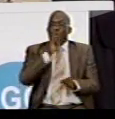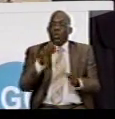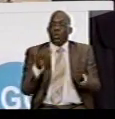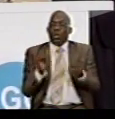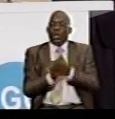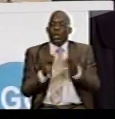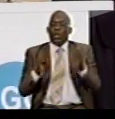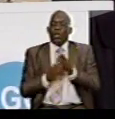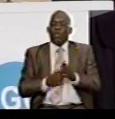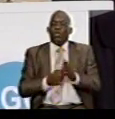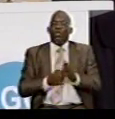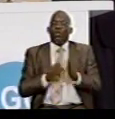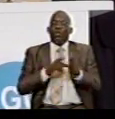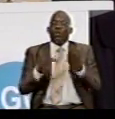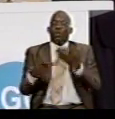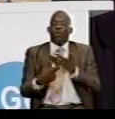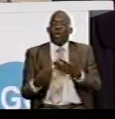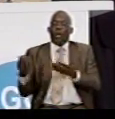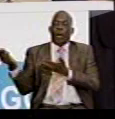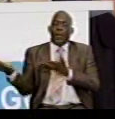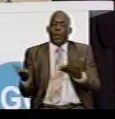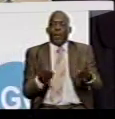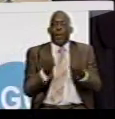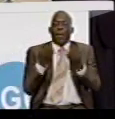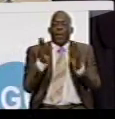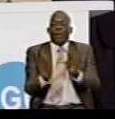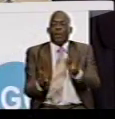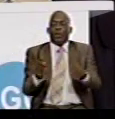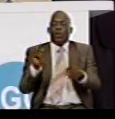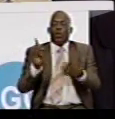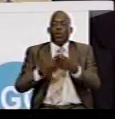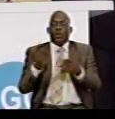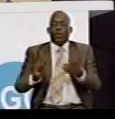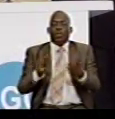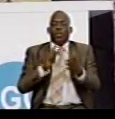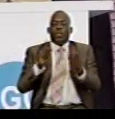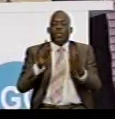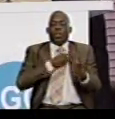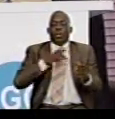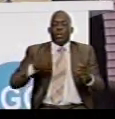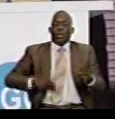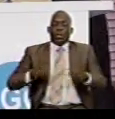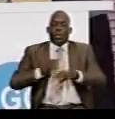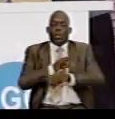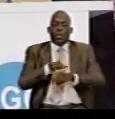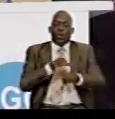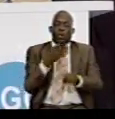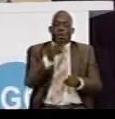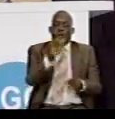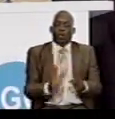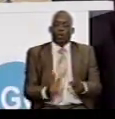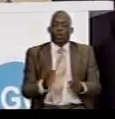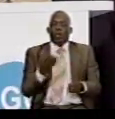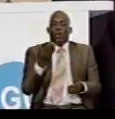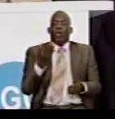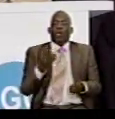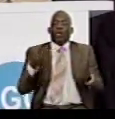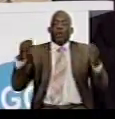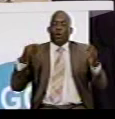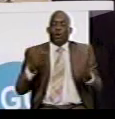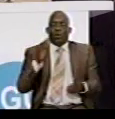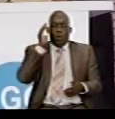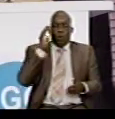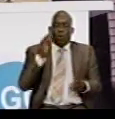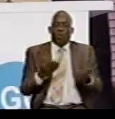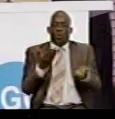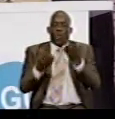of God. Pour voir que ce peuple amène beaucoup dans le royaume de Dieu. May this desire be established. Alors que ce désir